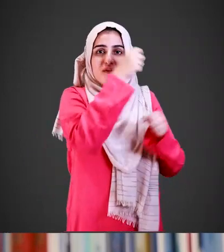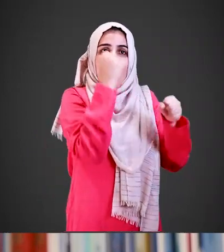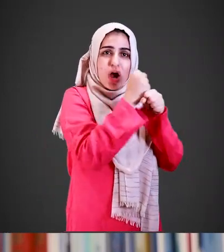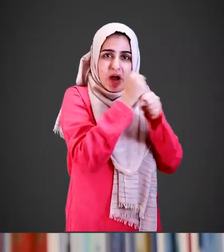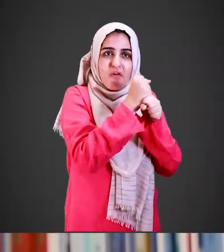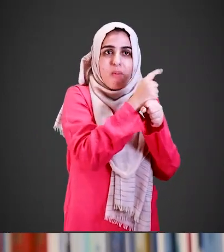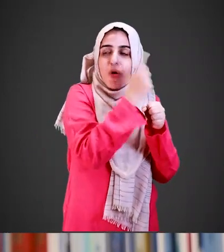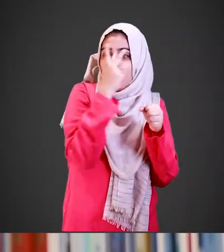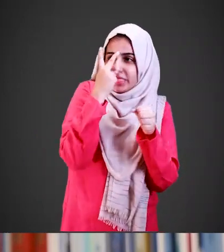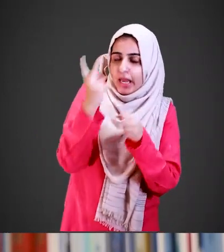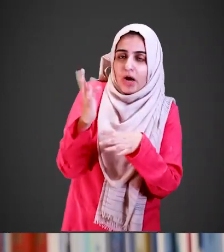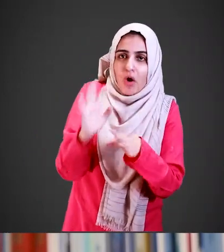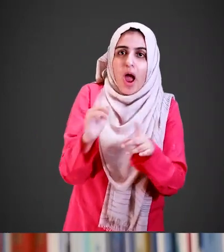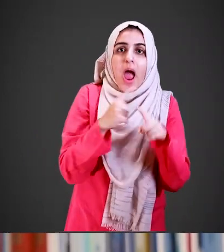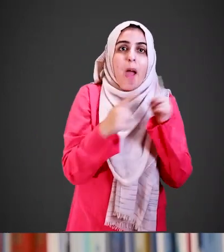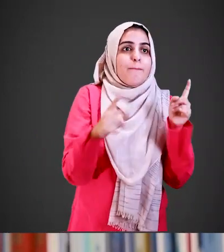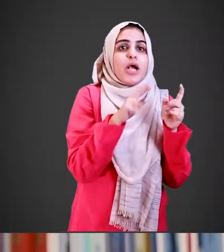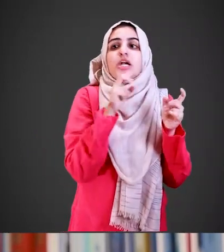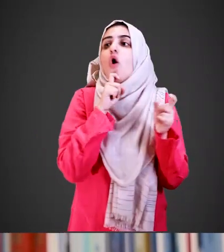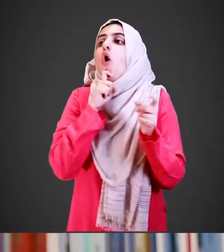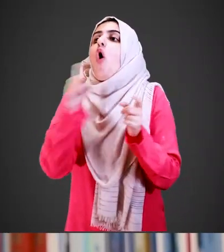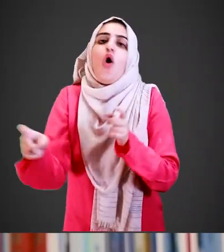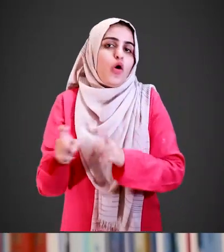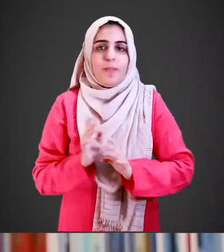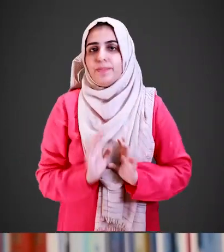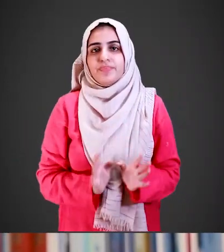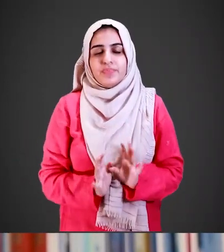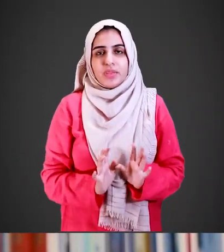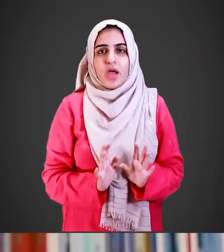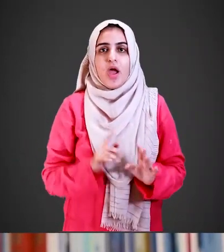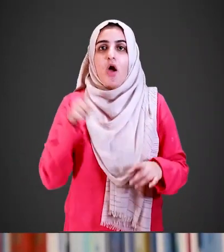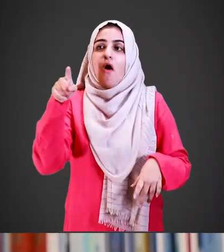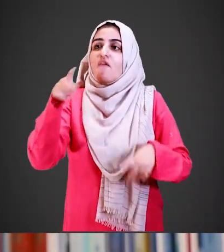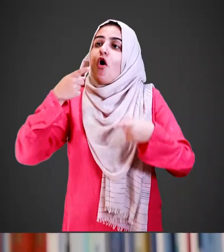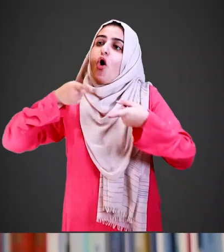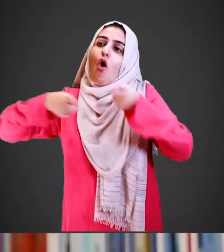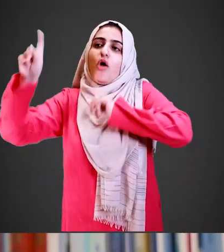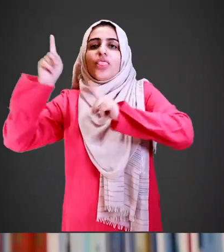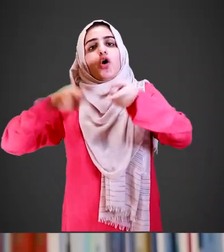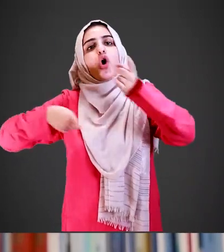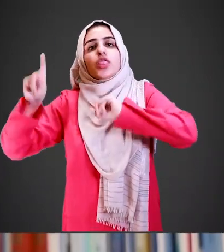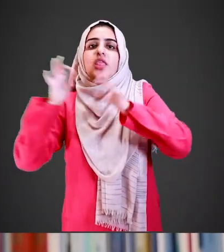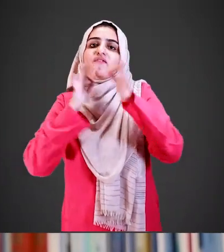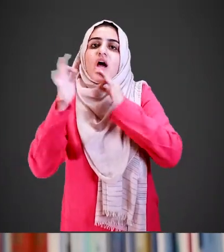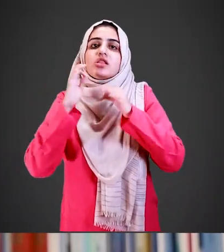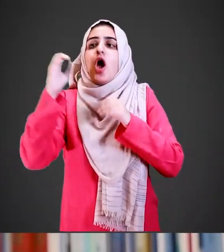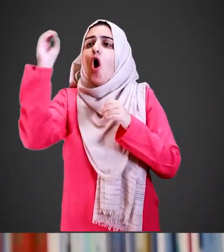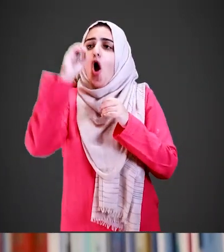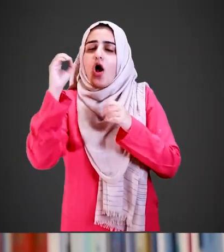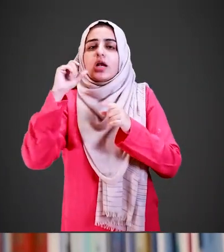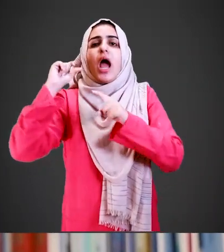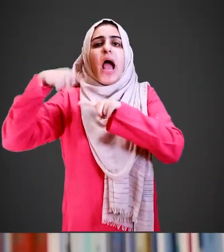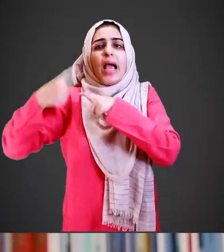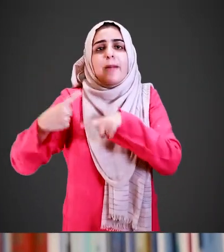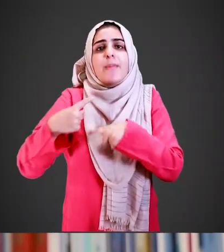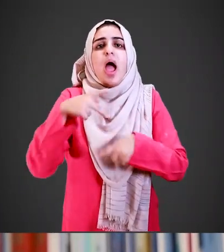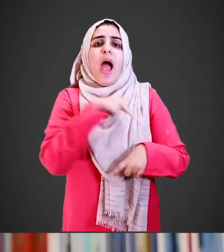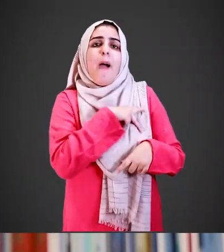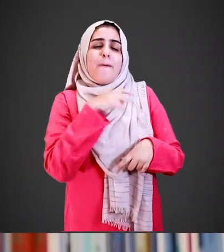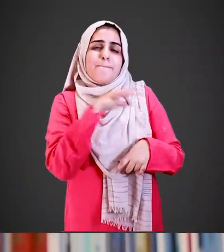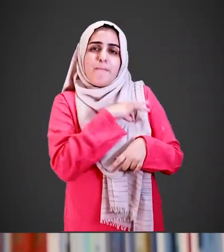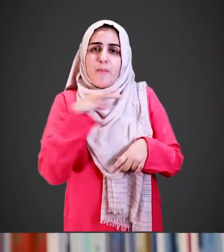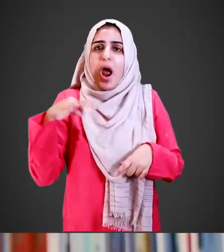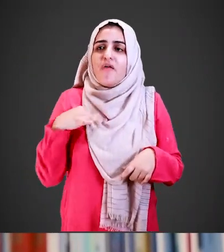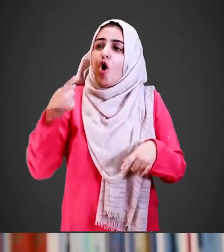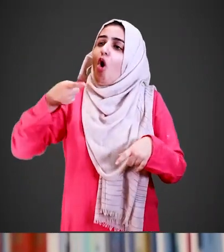ہوتی ہے لیکن کر کچھ نہیں سکتی، جو کچھ ہو رہا ہوتا ہے وہ مارکیٹ فورسز کے اندر ہو رہا ہوتا ہے۔ آرگنائزیشنز، کمپنیز، پرائیویٹ سیکٹر،